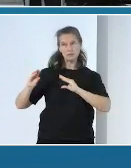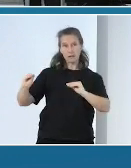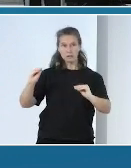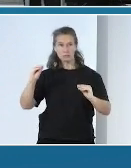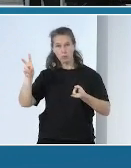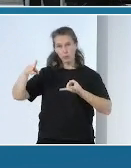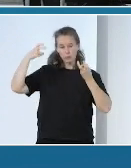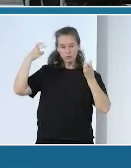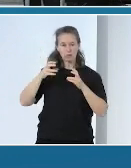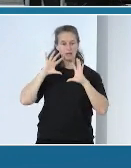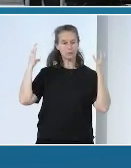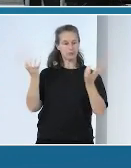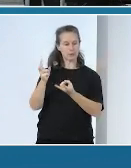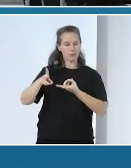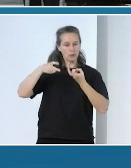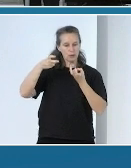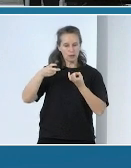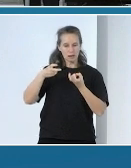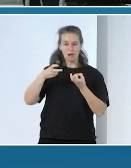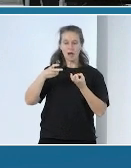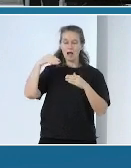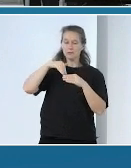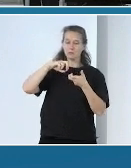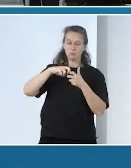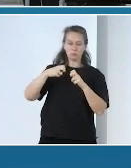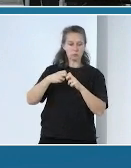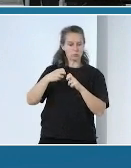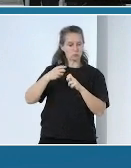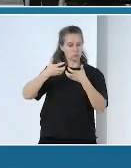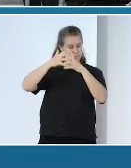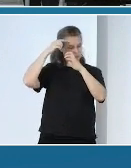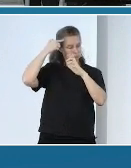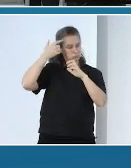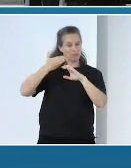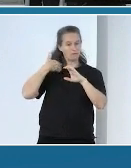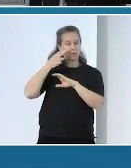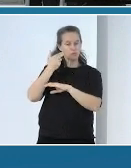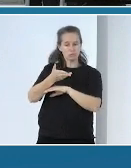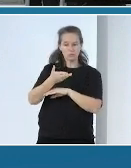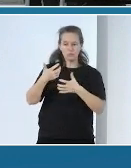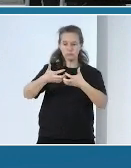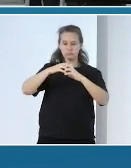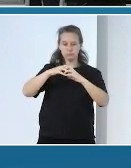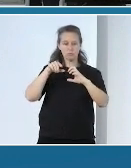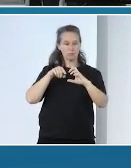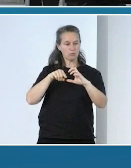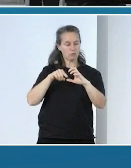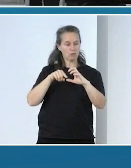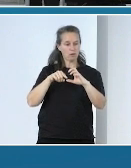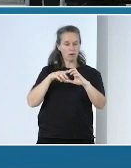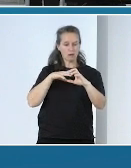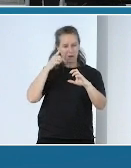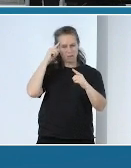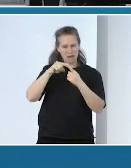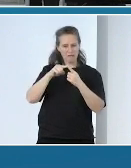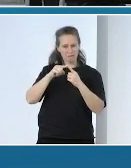Donc, cette intégration se fait dans les structures cérébrales, comme on a vu tout à l'heure, qui sont dédiées au